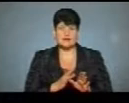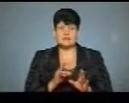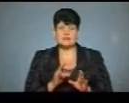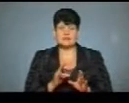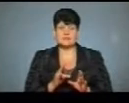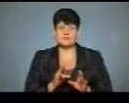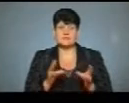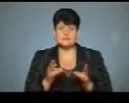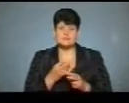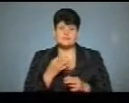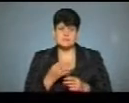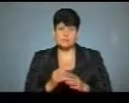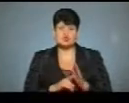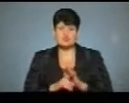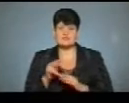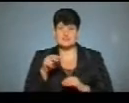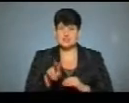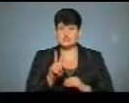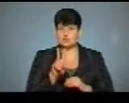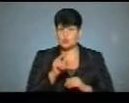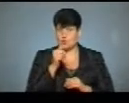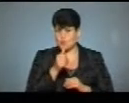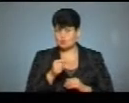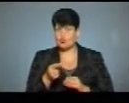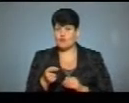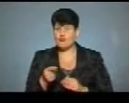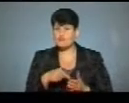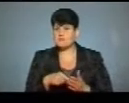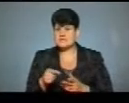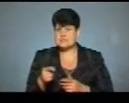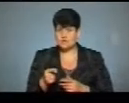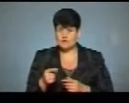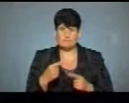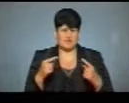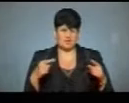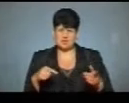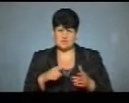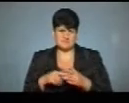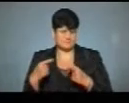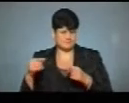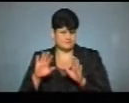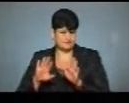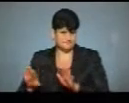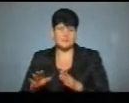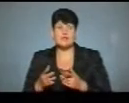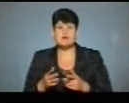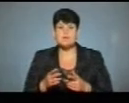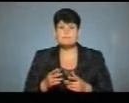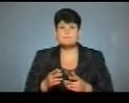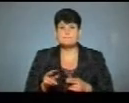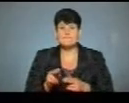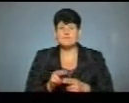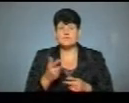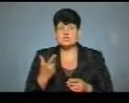Напригідно сказати, що починаючи з 2002 року в місті Тернополі, на відміну від інших міст України, профілактичні